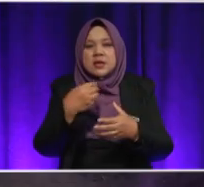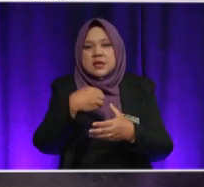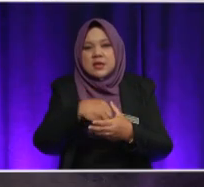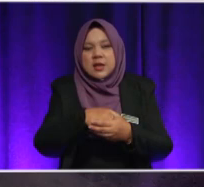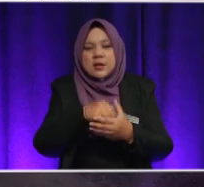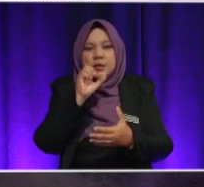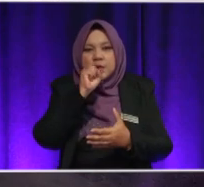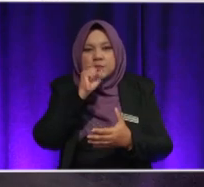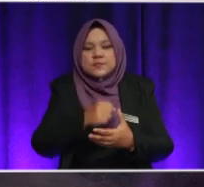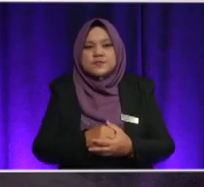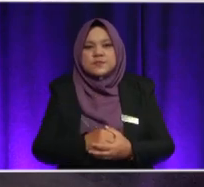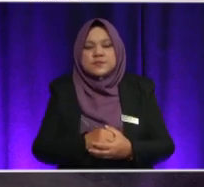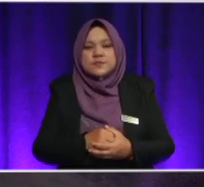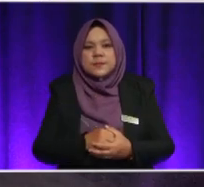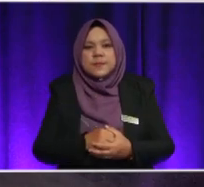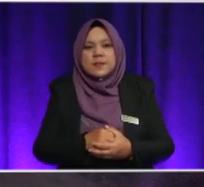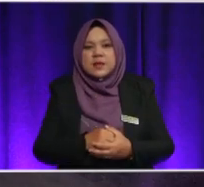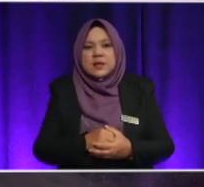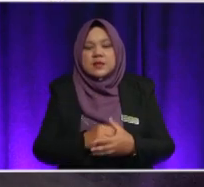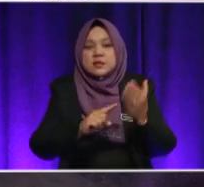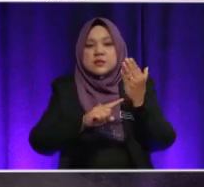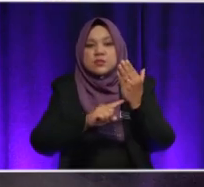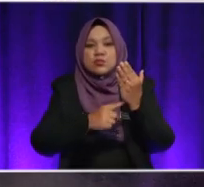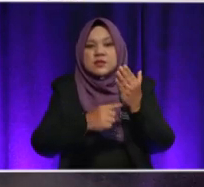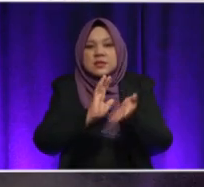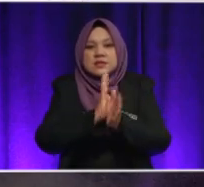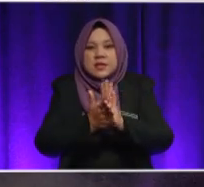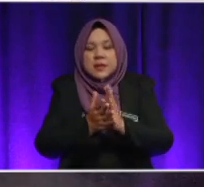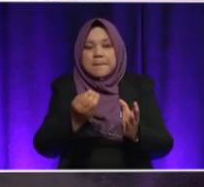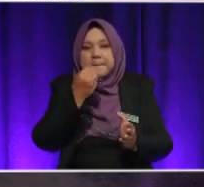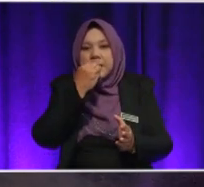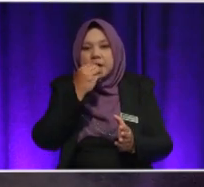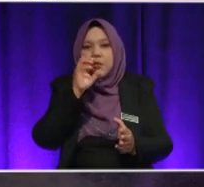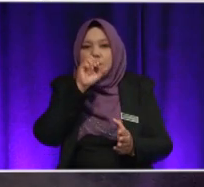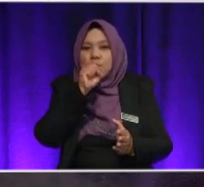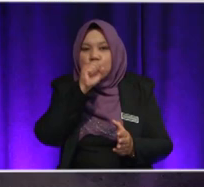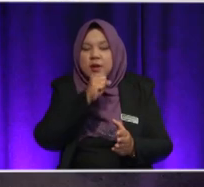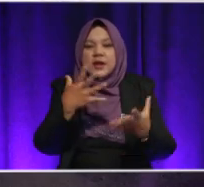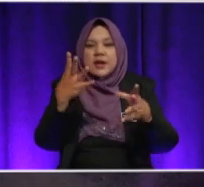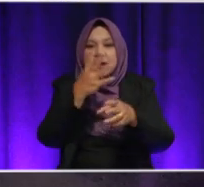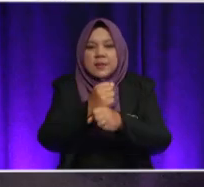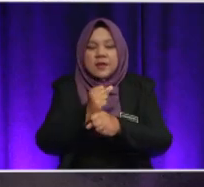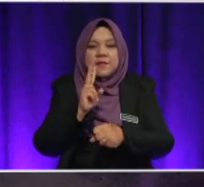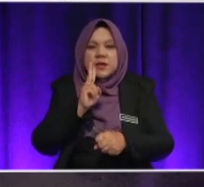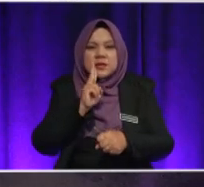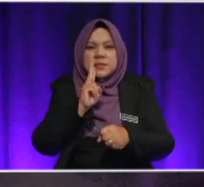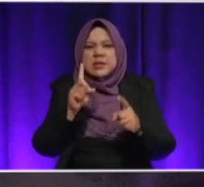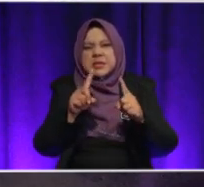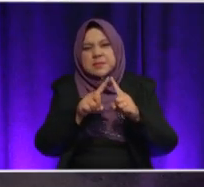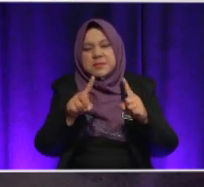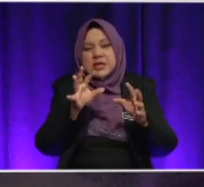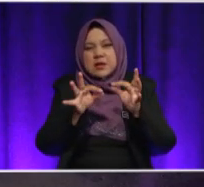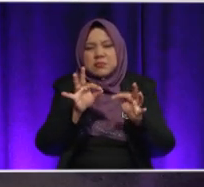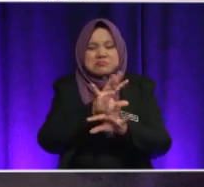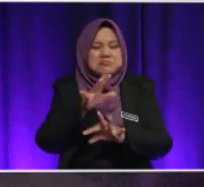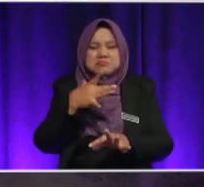kan nah jadi itu adalah secara jadi kita makan buah ori kita dapat vitamin C tapi kalau kita ini jenis tak suka